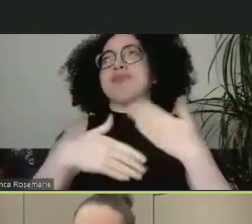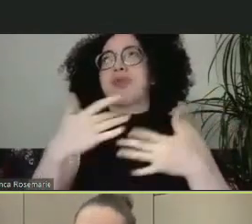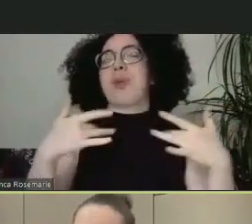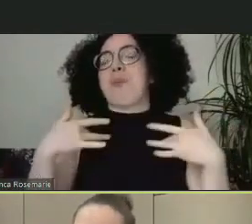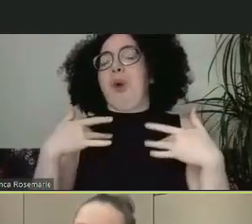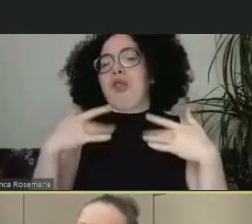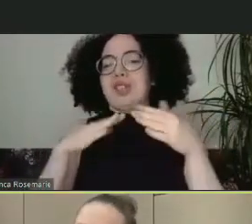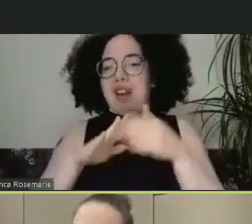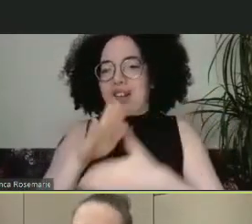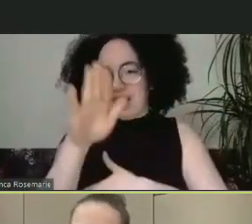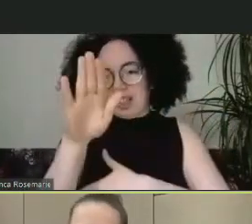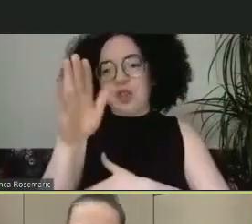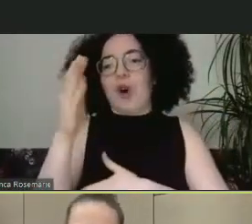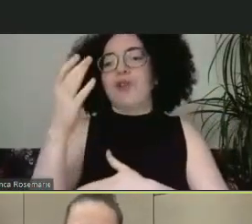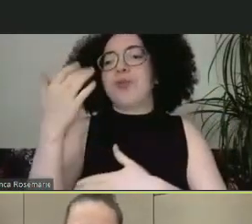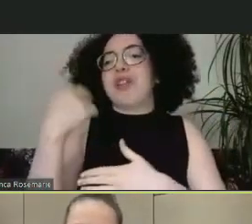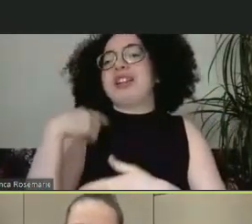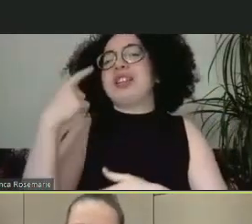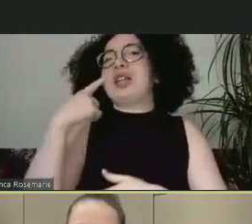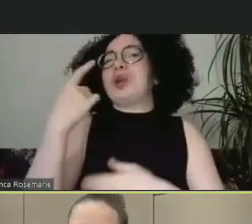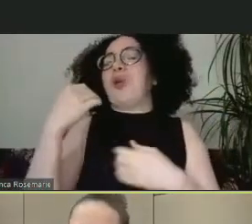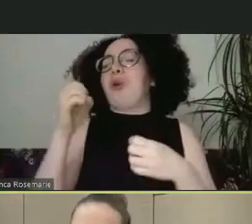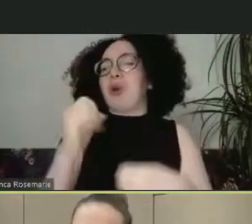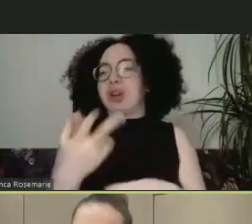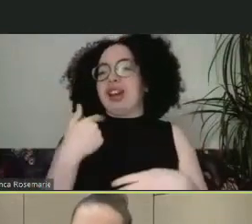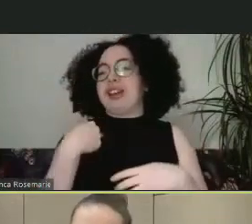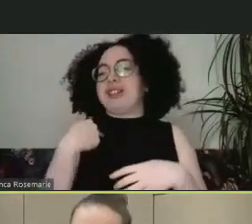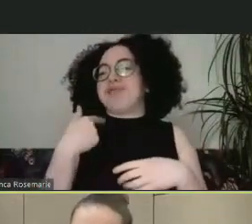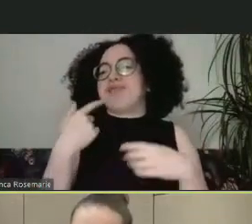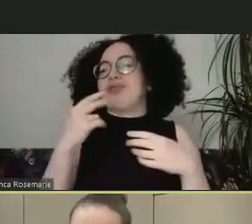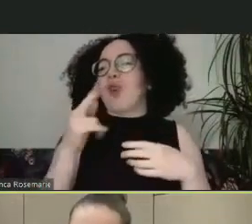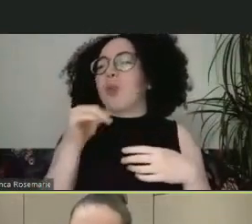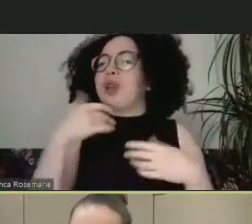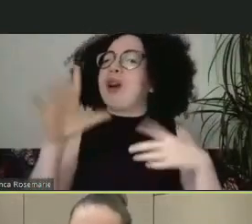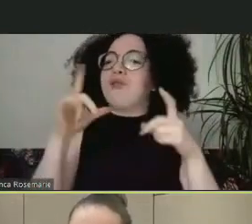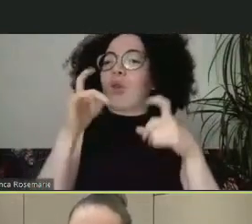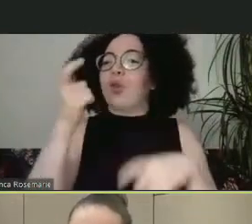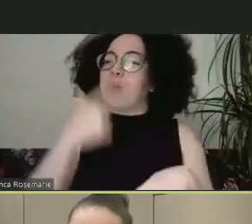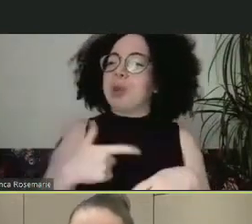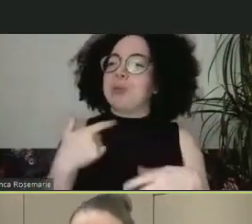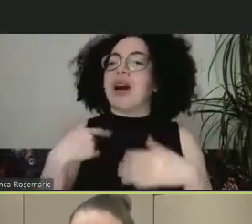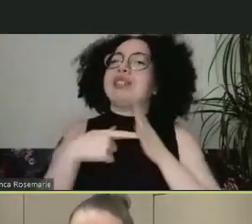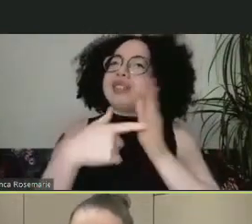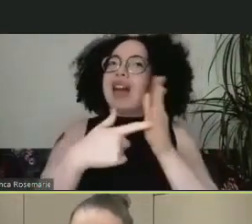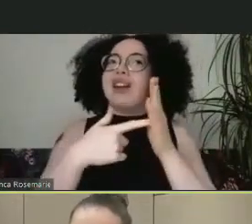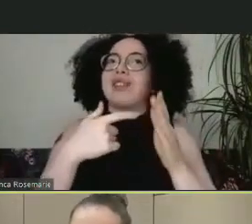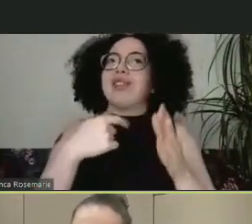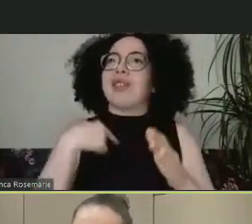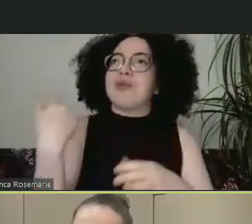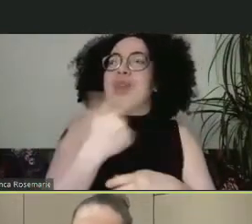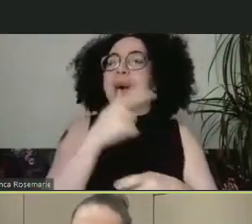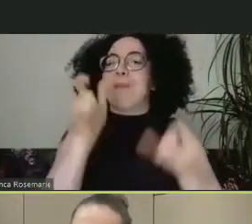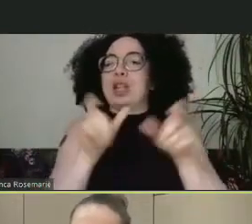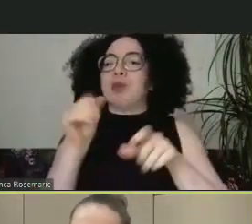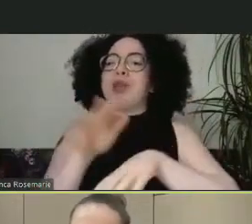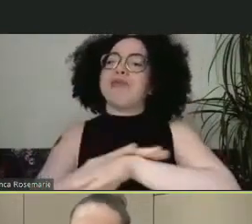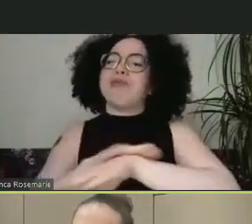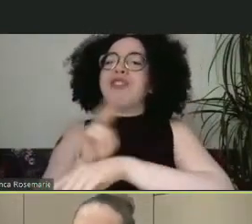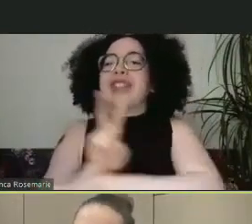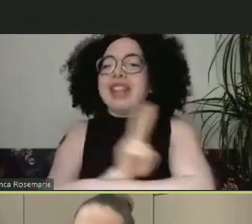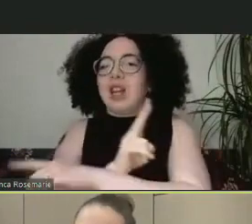sie hat trotzdem den Mut, das zu zeigen. Und ich muss sagen, als Model habe ich jetzt echt schon eine ganz gute Karriere hingelegt.